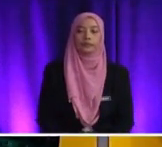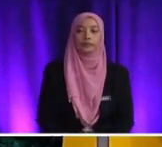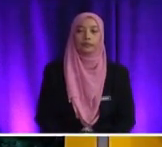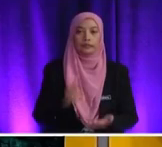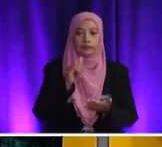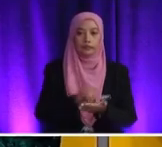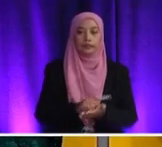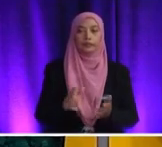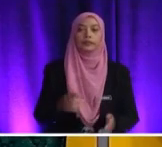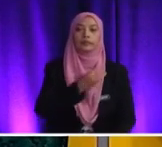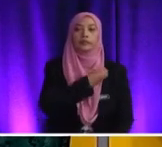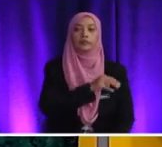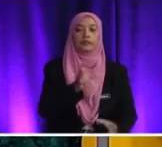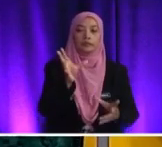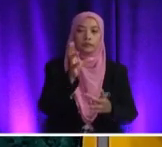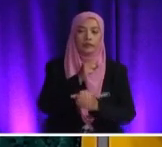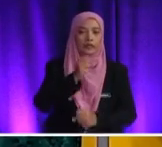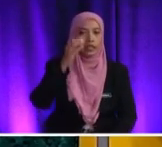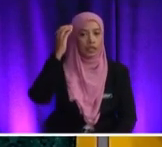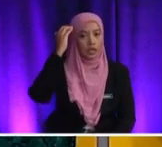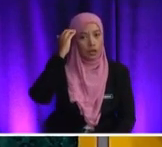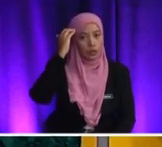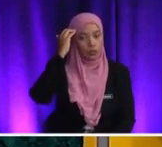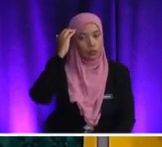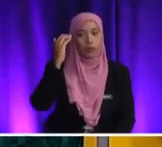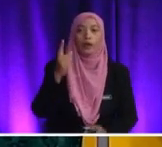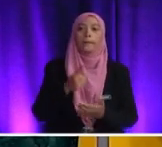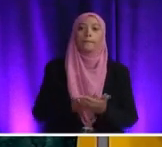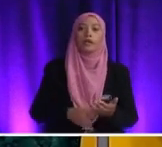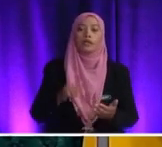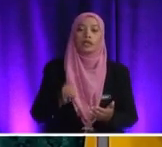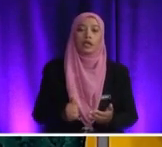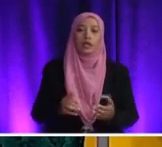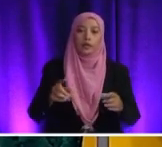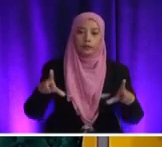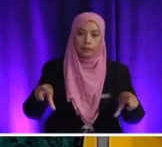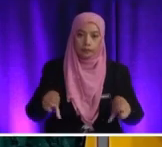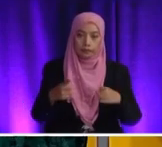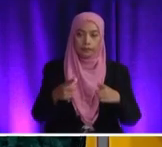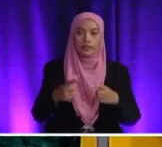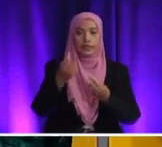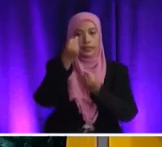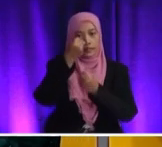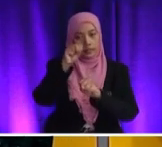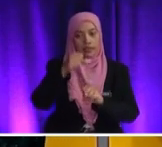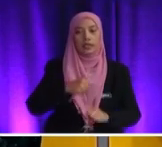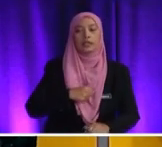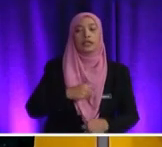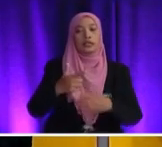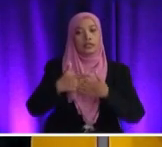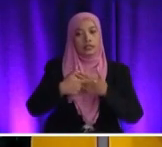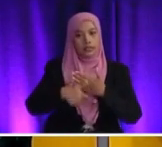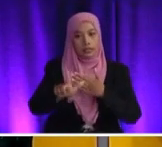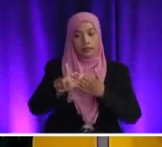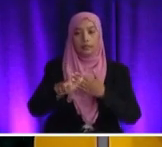itulah yang mereka dapat mereka perlu ketahui apakah yang mereka perlu lakukan untuk mempersiapkan diri selepas Mike